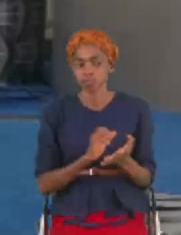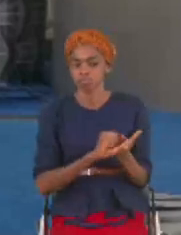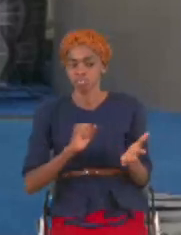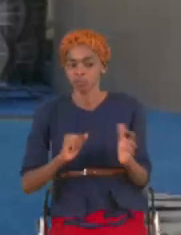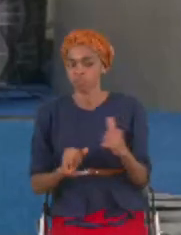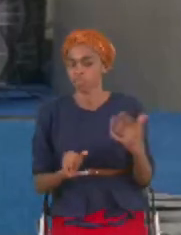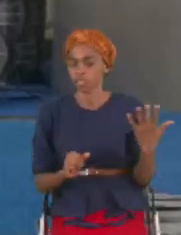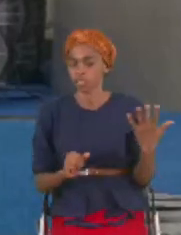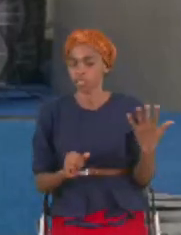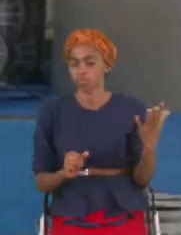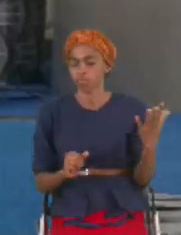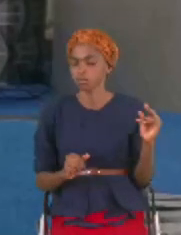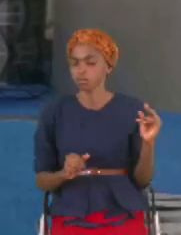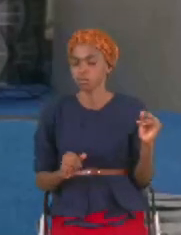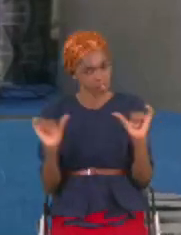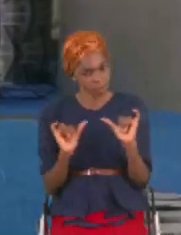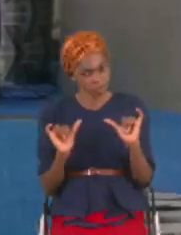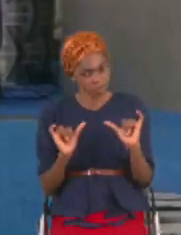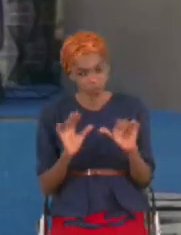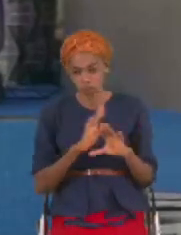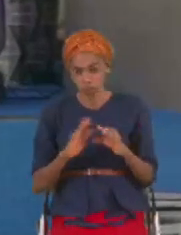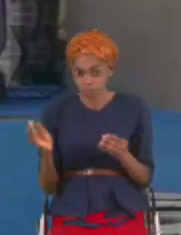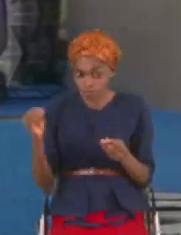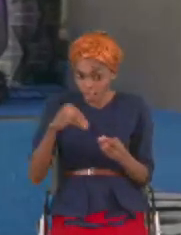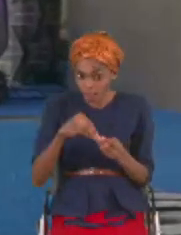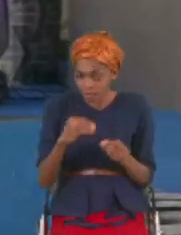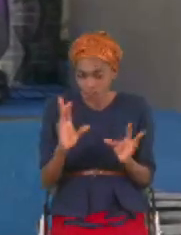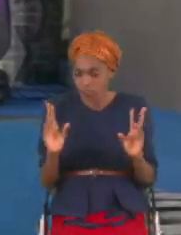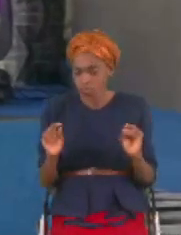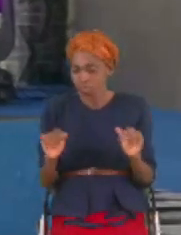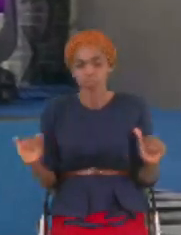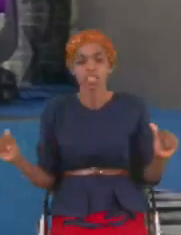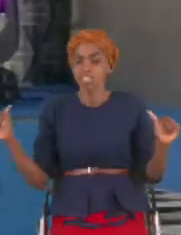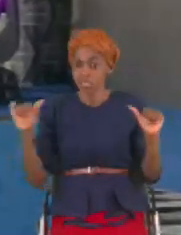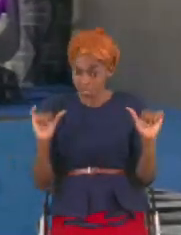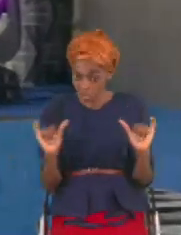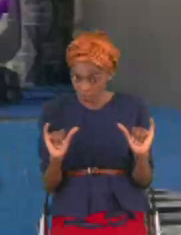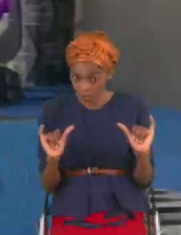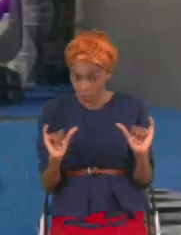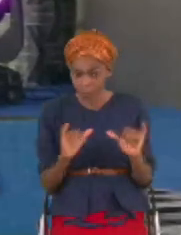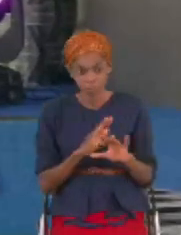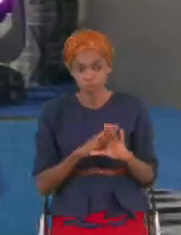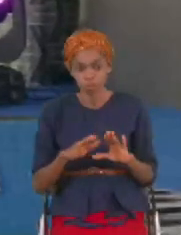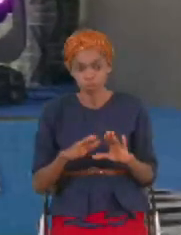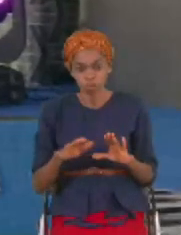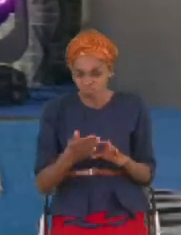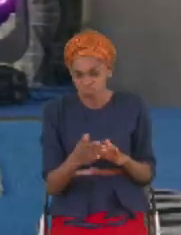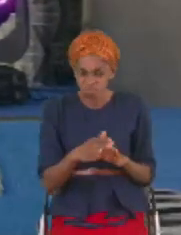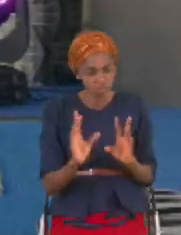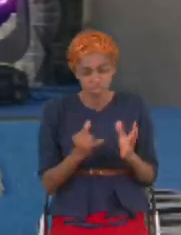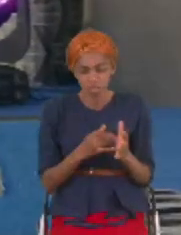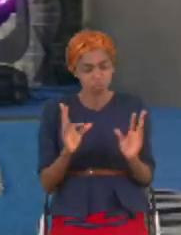retranché confie le ne faut pas altéré cela confie le ne modifie pas